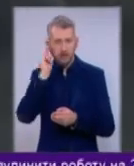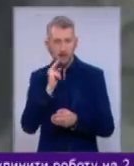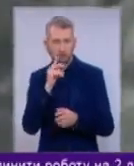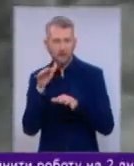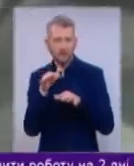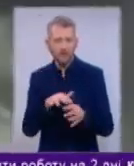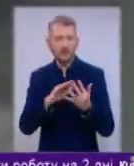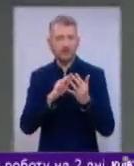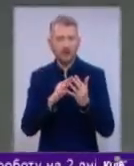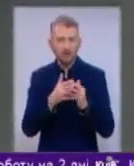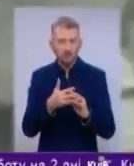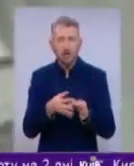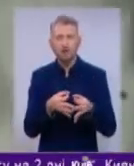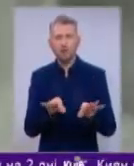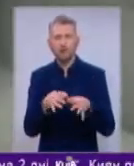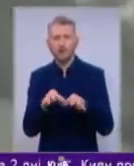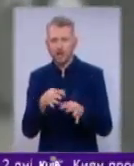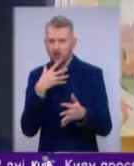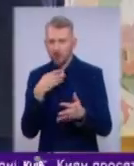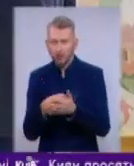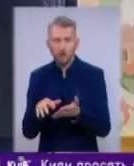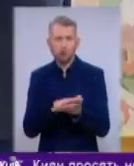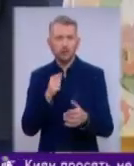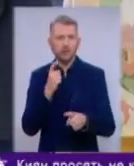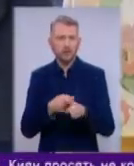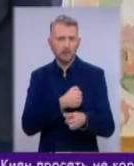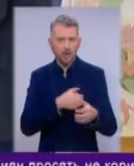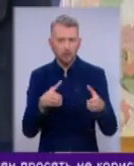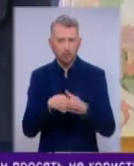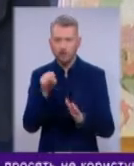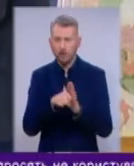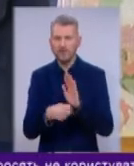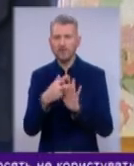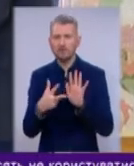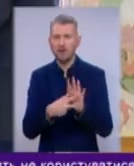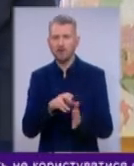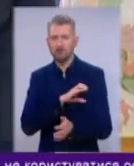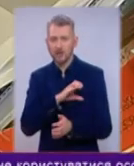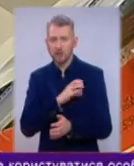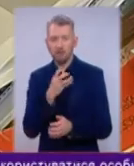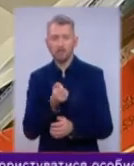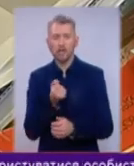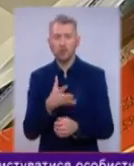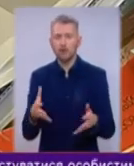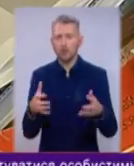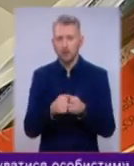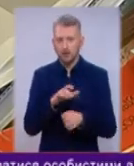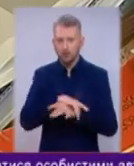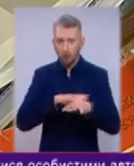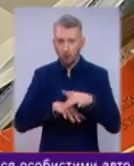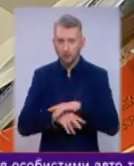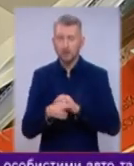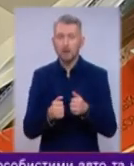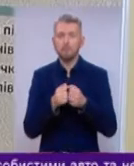селище, позвільняли своїх, розгромили нацистський гарнізон, вбили 18 жандармів, ще кількох захопили в полон.